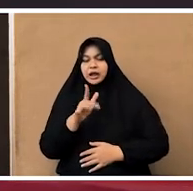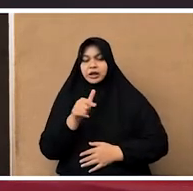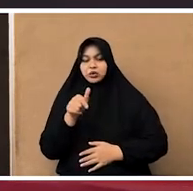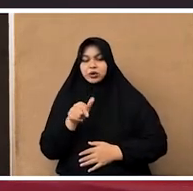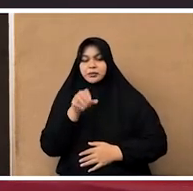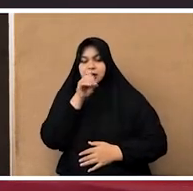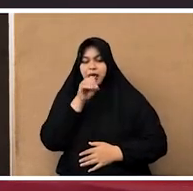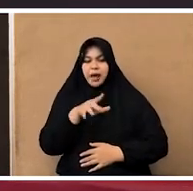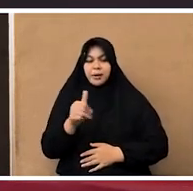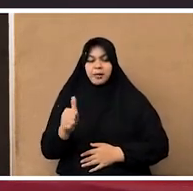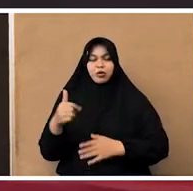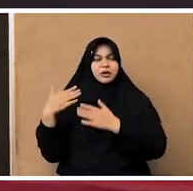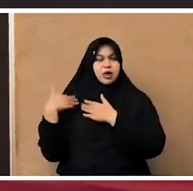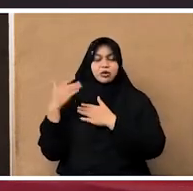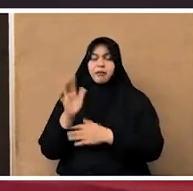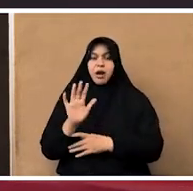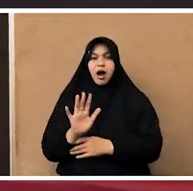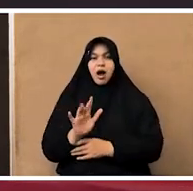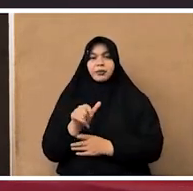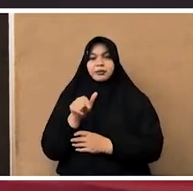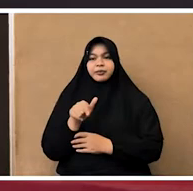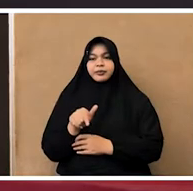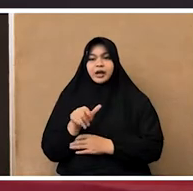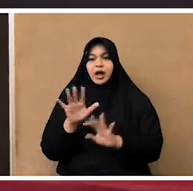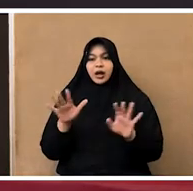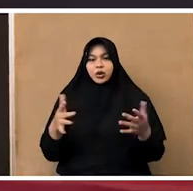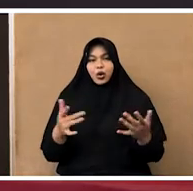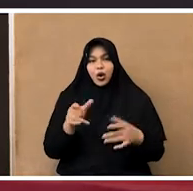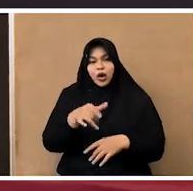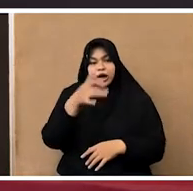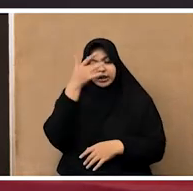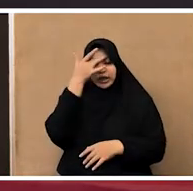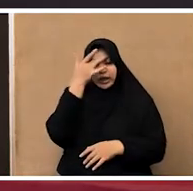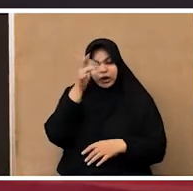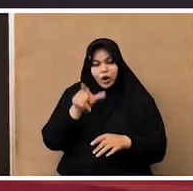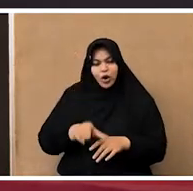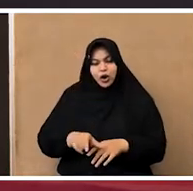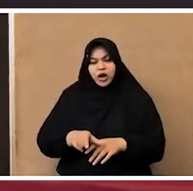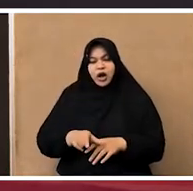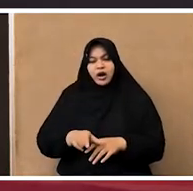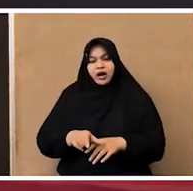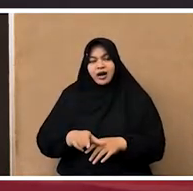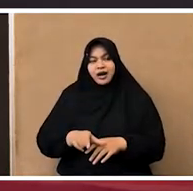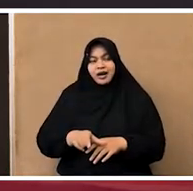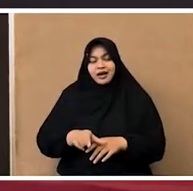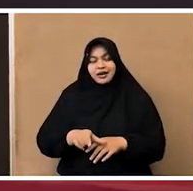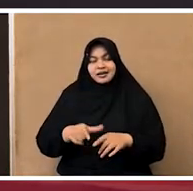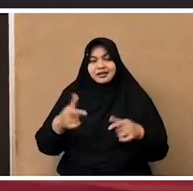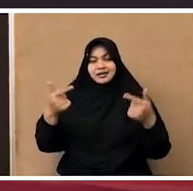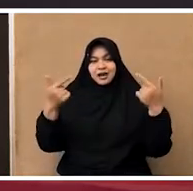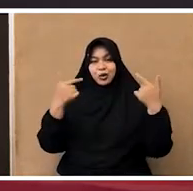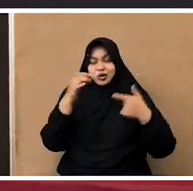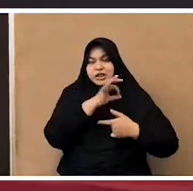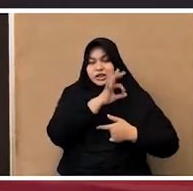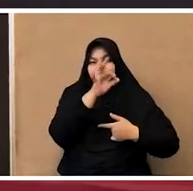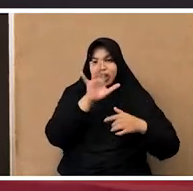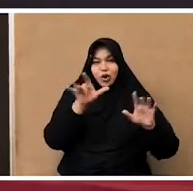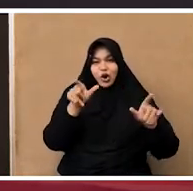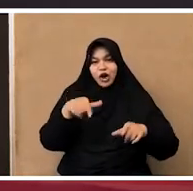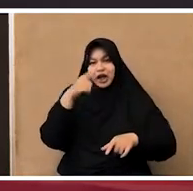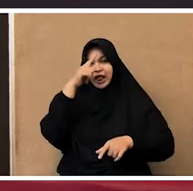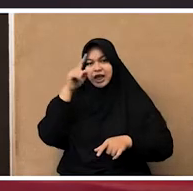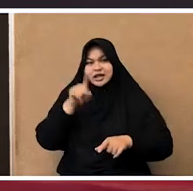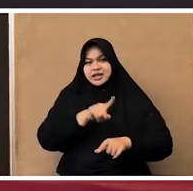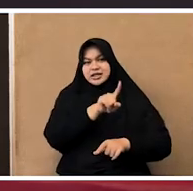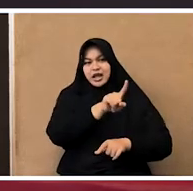bertanggung jawab atau orang yang misalnya dia apa kena penyakit misalnya apa orang gila orang gila itu kan bisa jadi kan dia dari satu